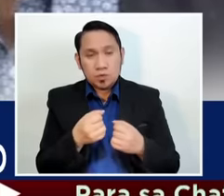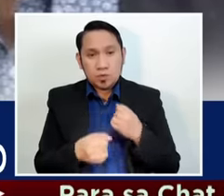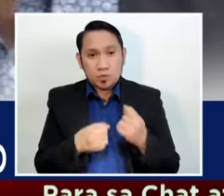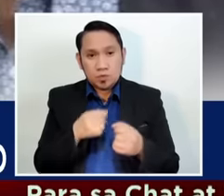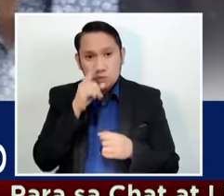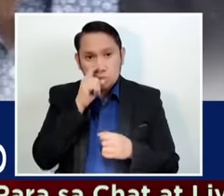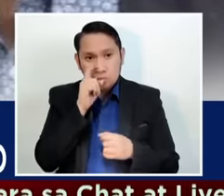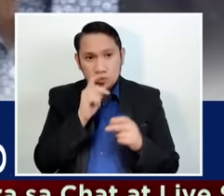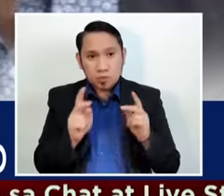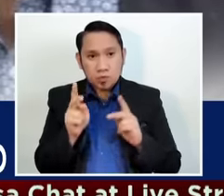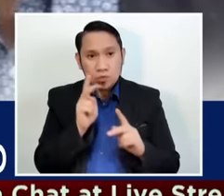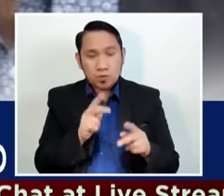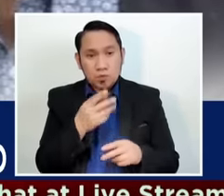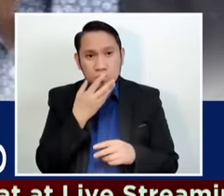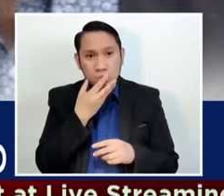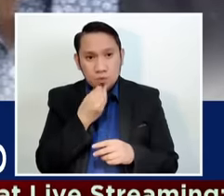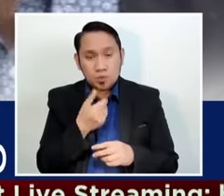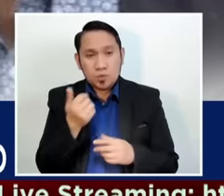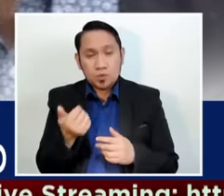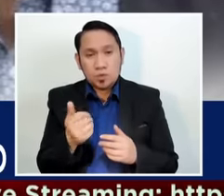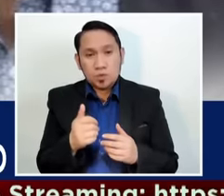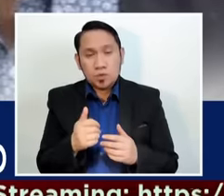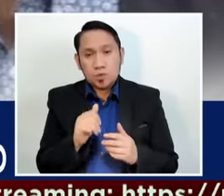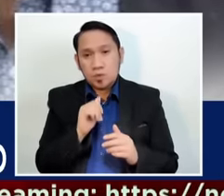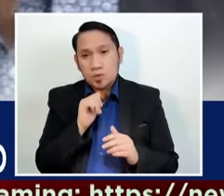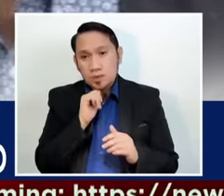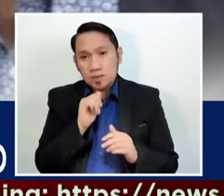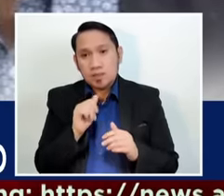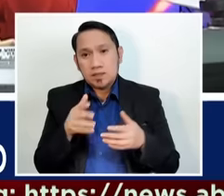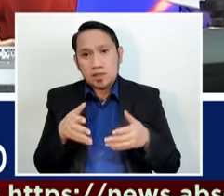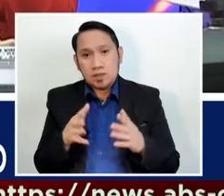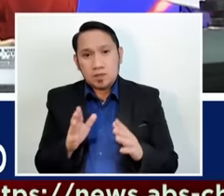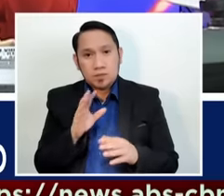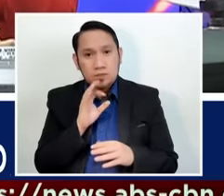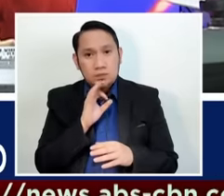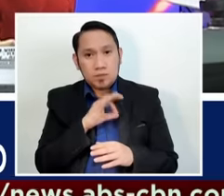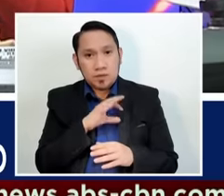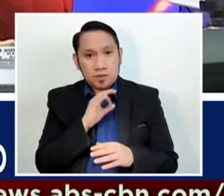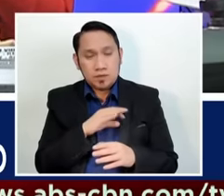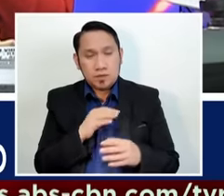senior citizens who were also denied the same benefits.